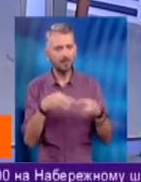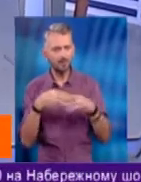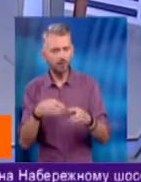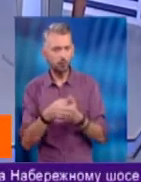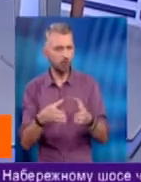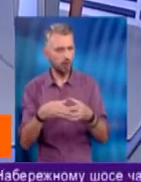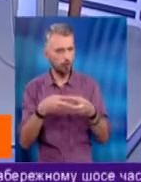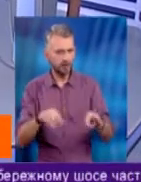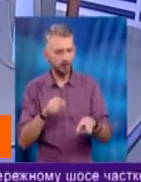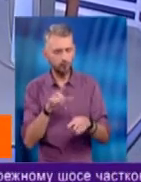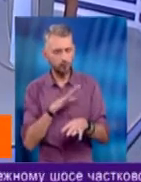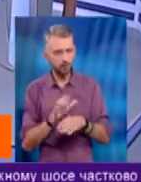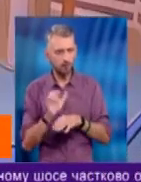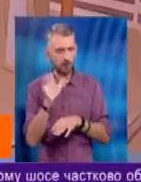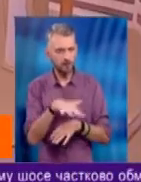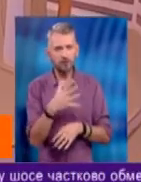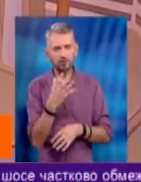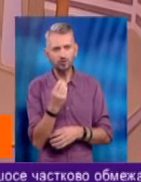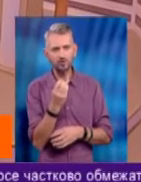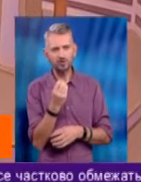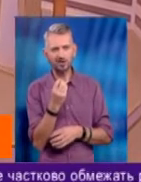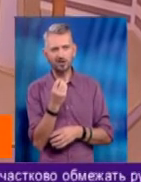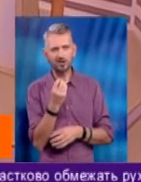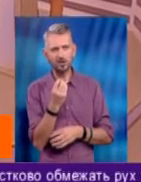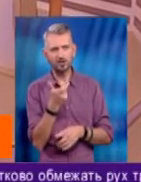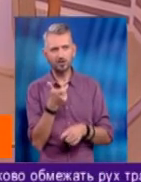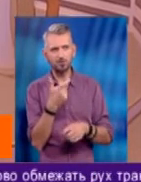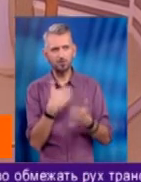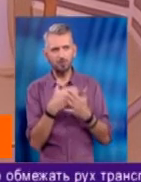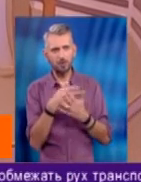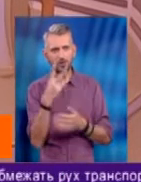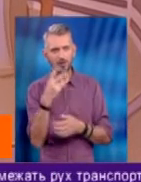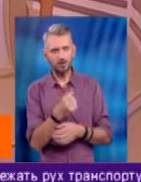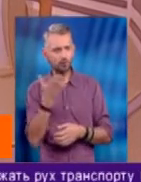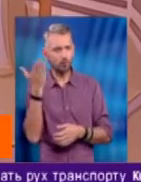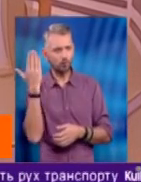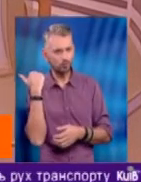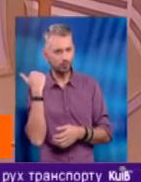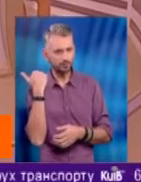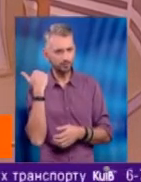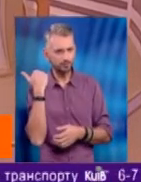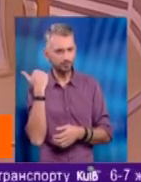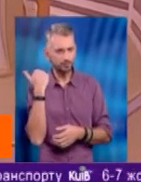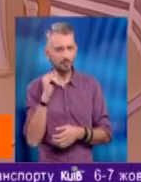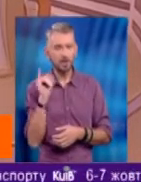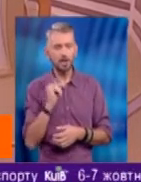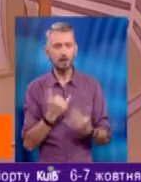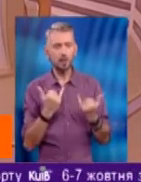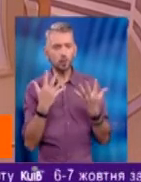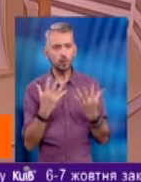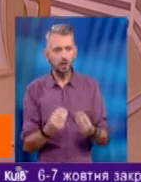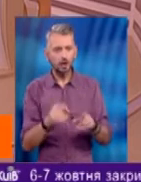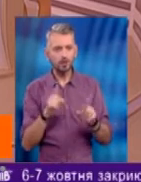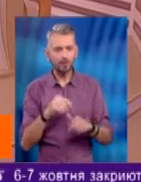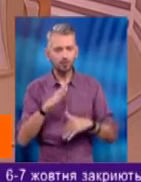Кабінету міністрів. Вони були направлені ще більше, вже майже два тижні тому. І на сьогоднішній день